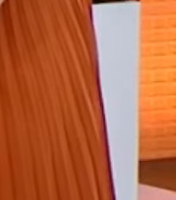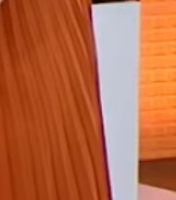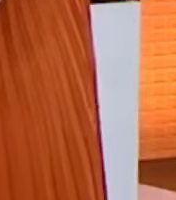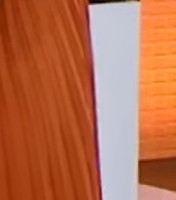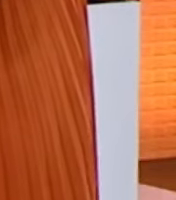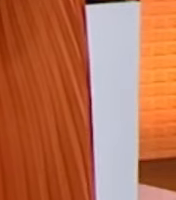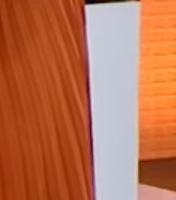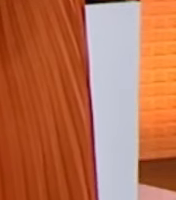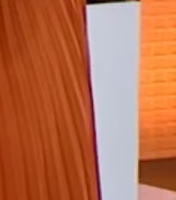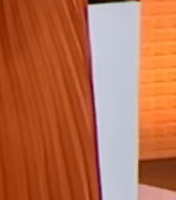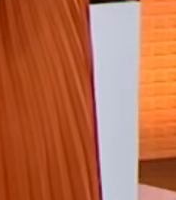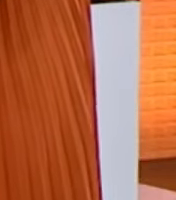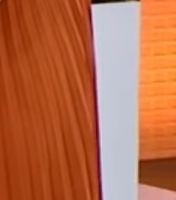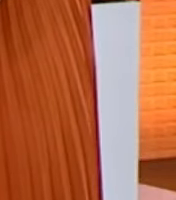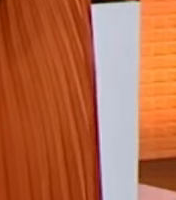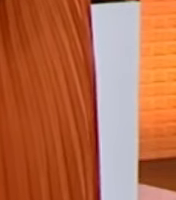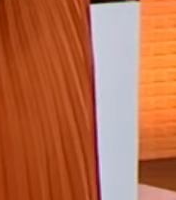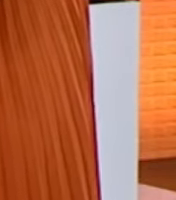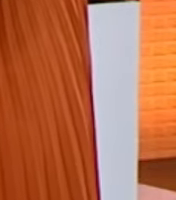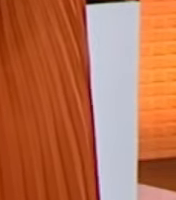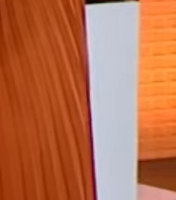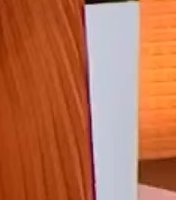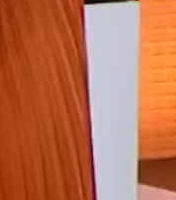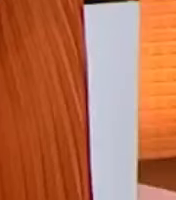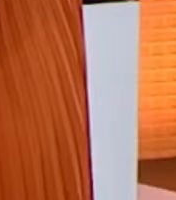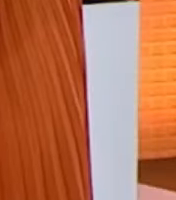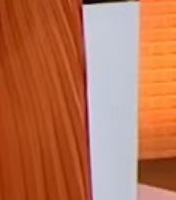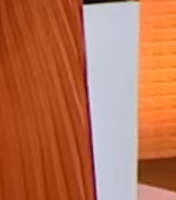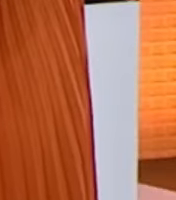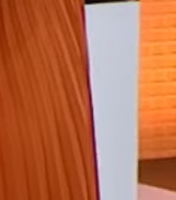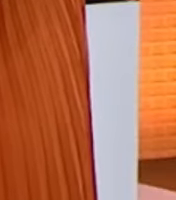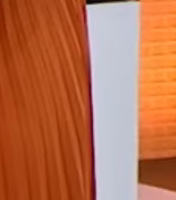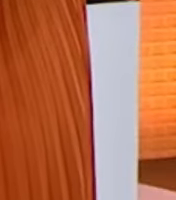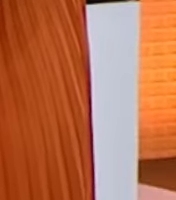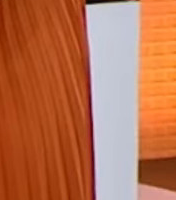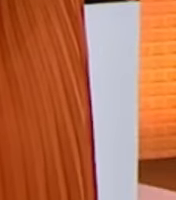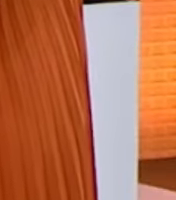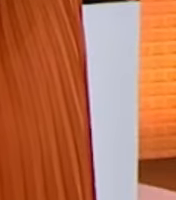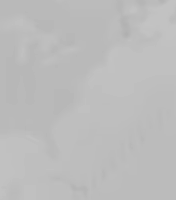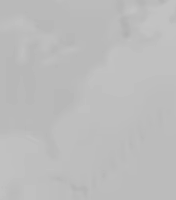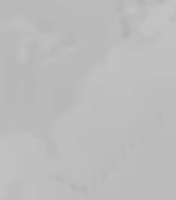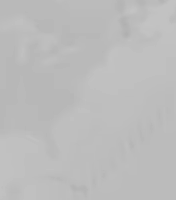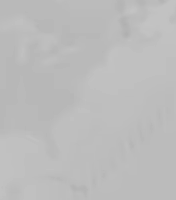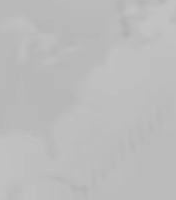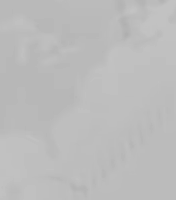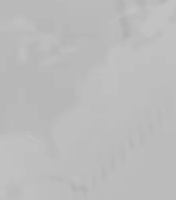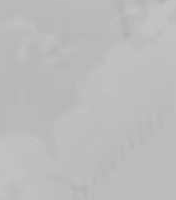kami sa GMA Pinoy TV at sa www.gmanews.tv.